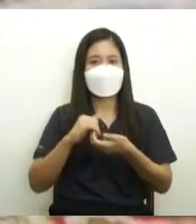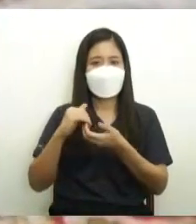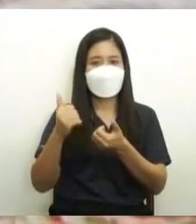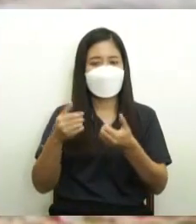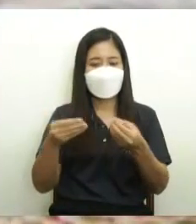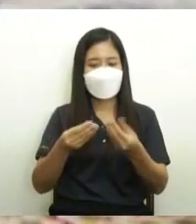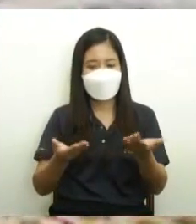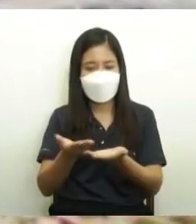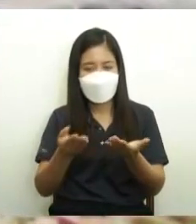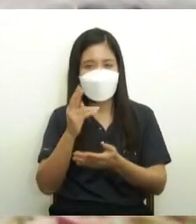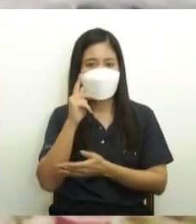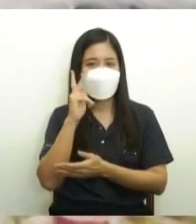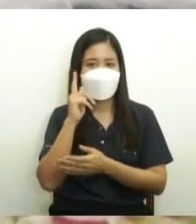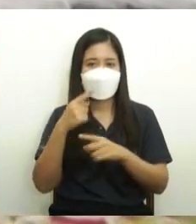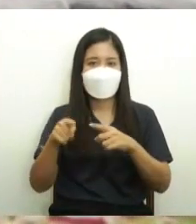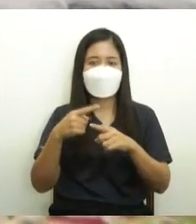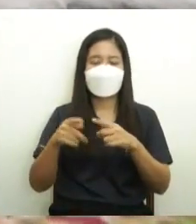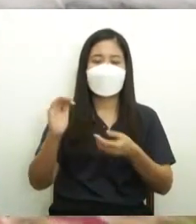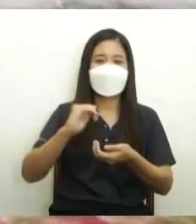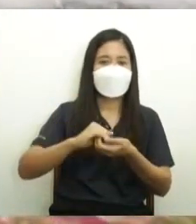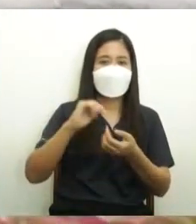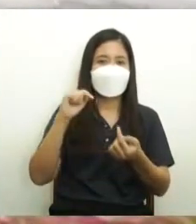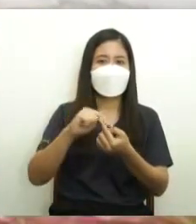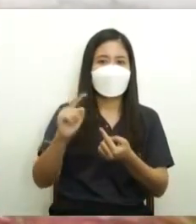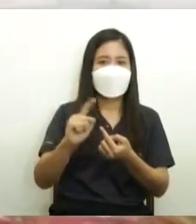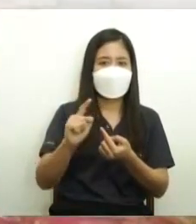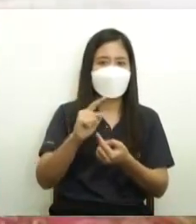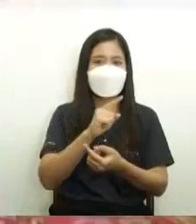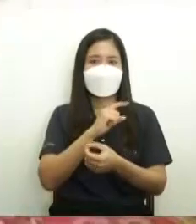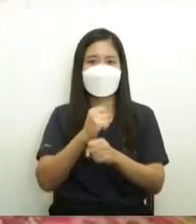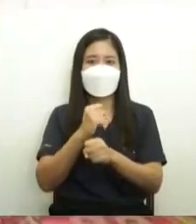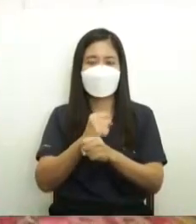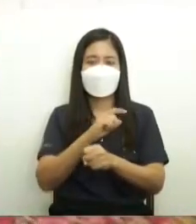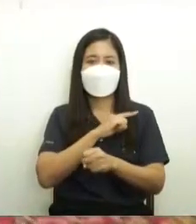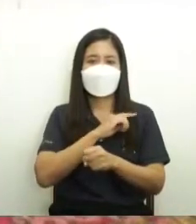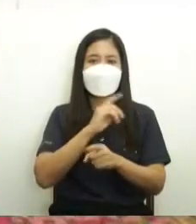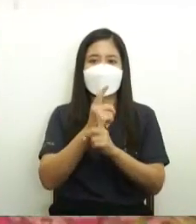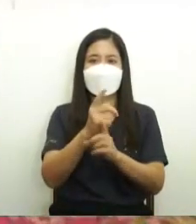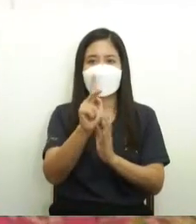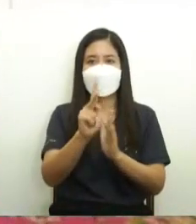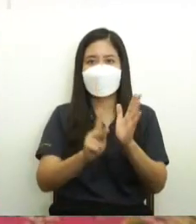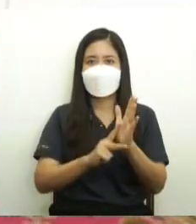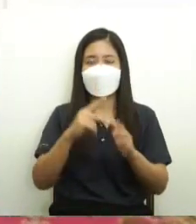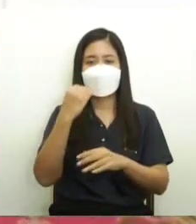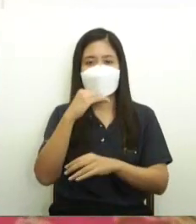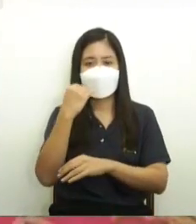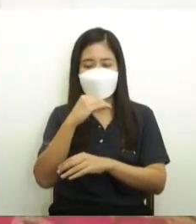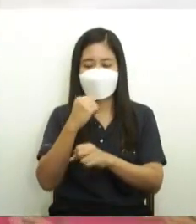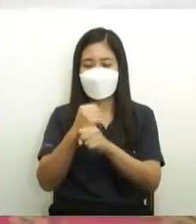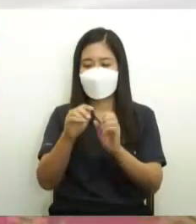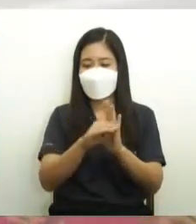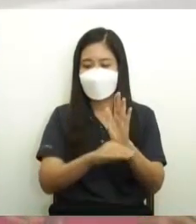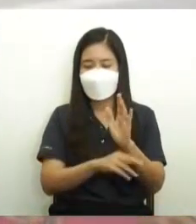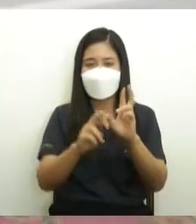ข้อมูลข่าวสารและแสดงความร่วมมือภายใต้ภารกิจหรืออำนาจหน้าที่ตามกฎหมายได้บัญญัติมุ่งเน้นการดำเนินงานอย่างเป็นระบ